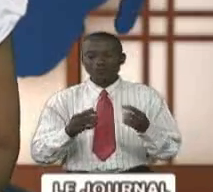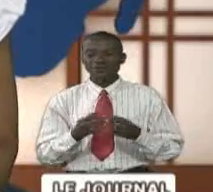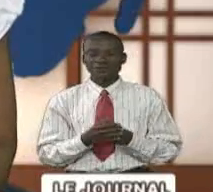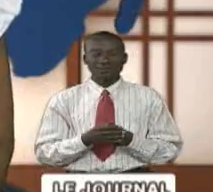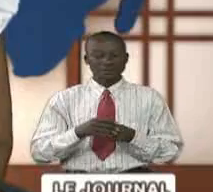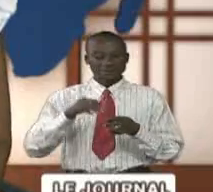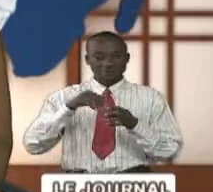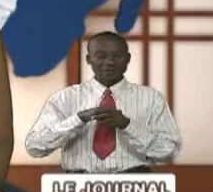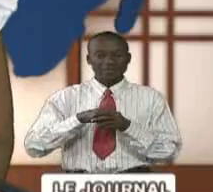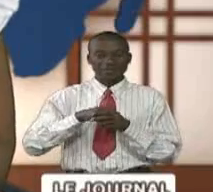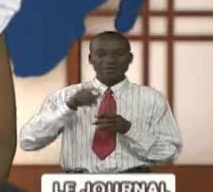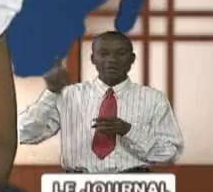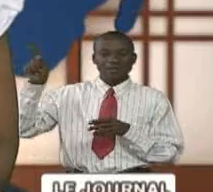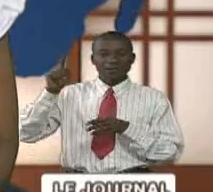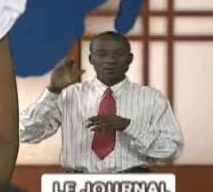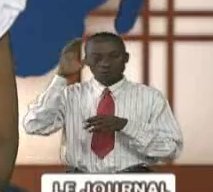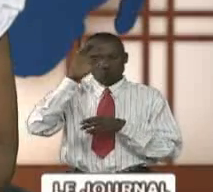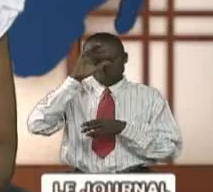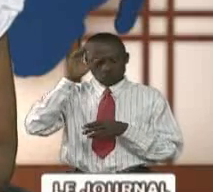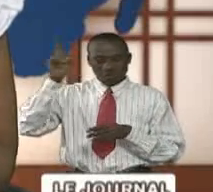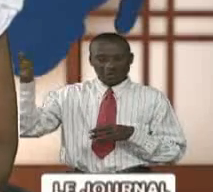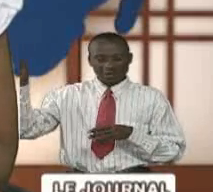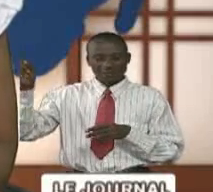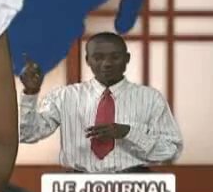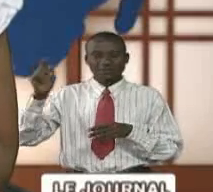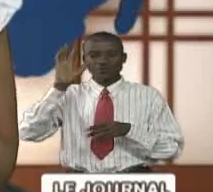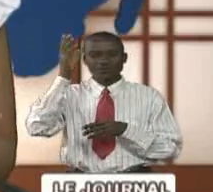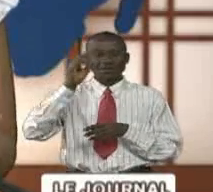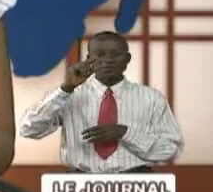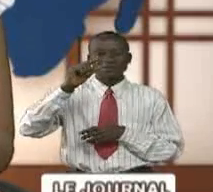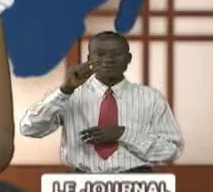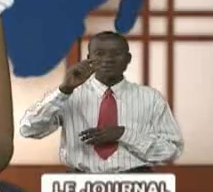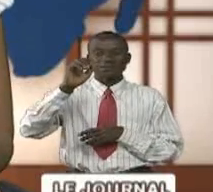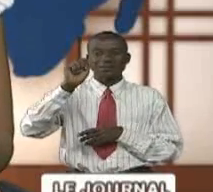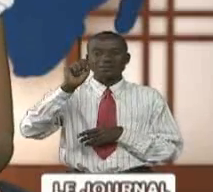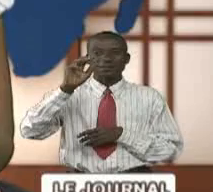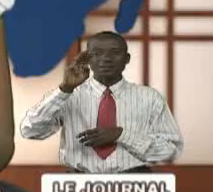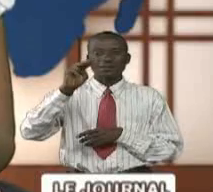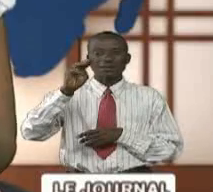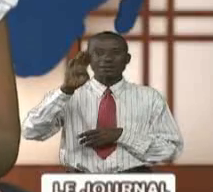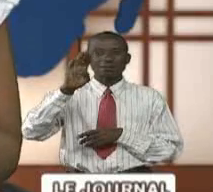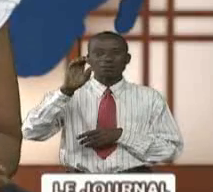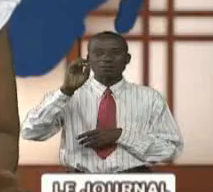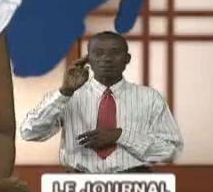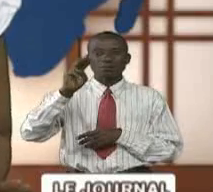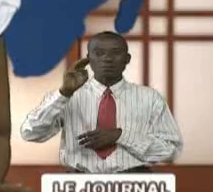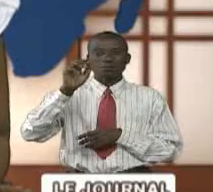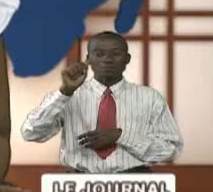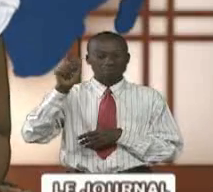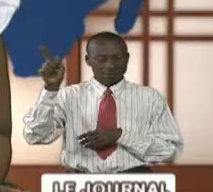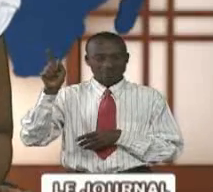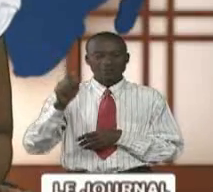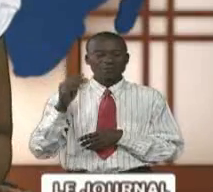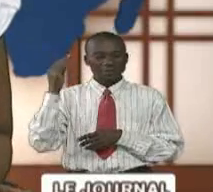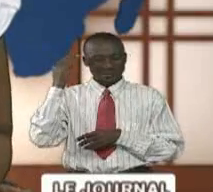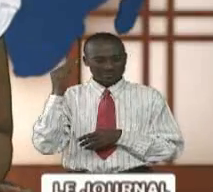Ngamboma, au Congo-Brazzaville. Et c'est le ministre congolais de Brazzaville de la culture, Jean-Claude Gakoso, qui a ouvert